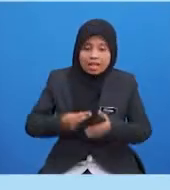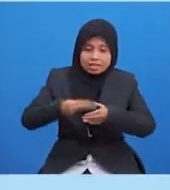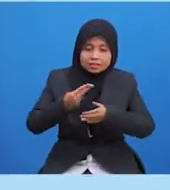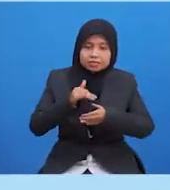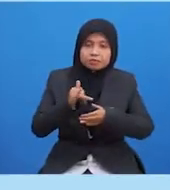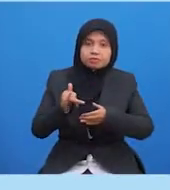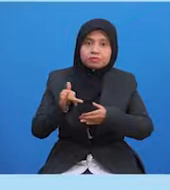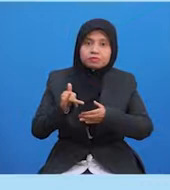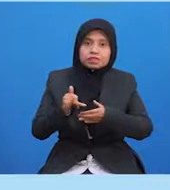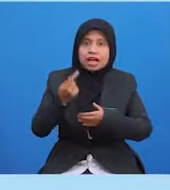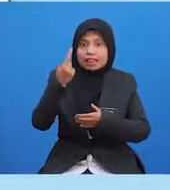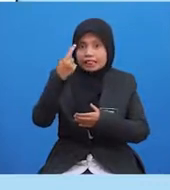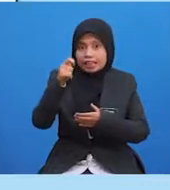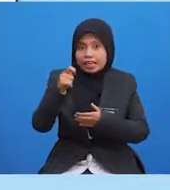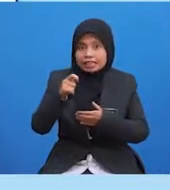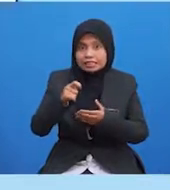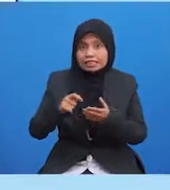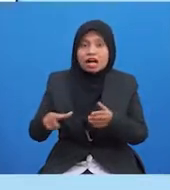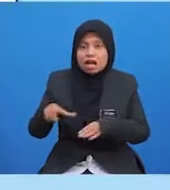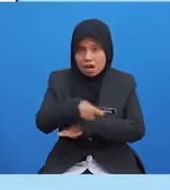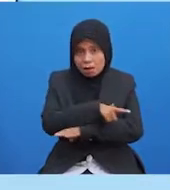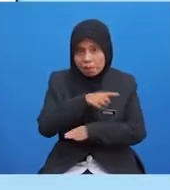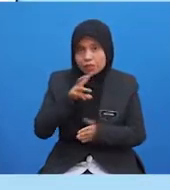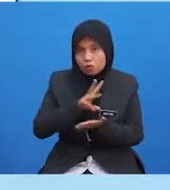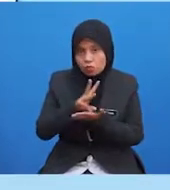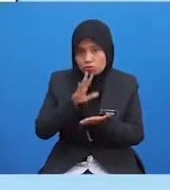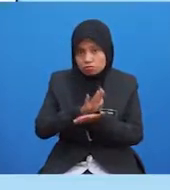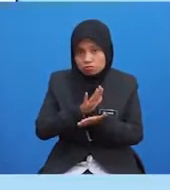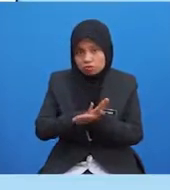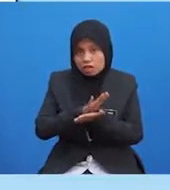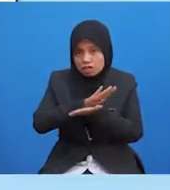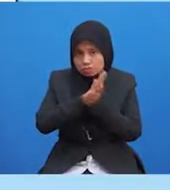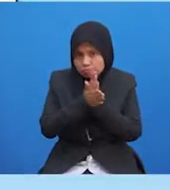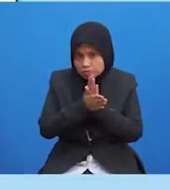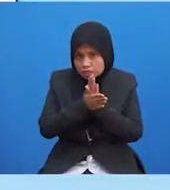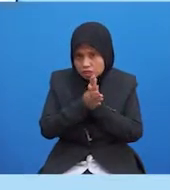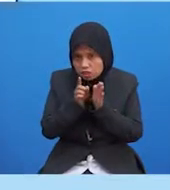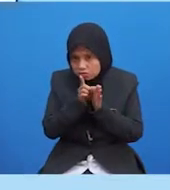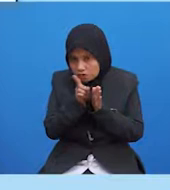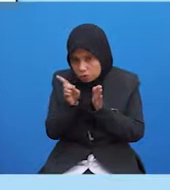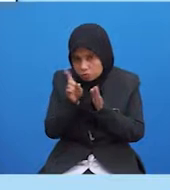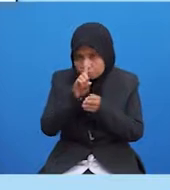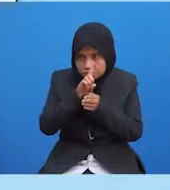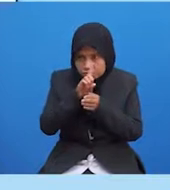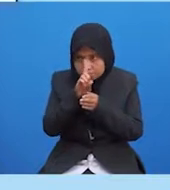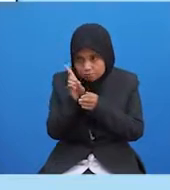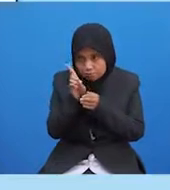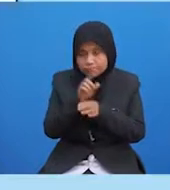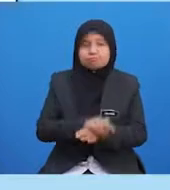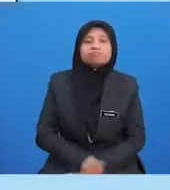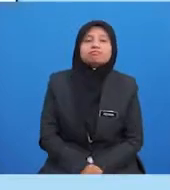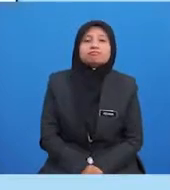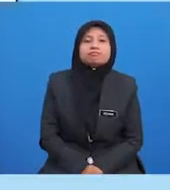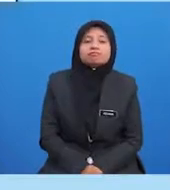Hasilnya, teks laman web sekolah menjadi condong dalam dokumen HTML.